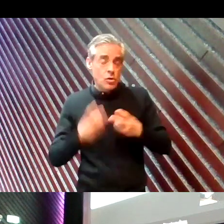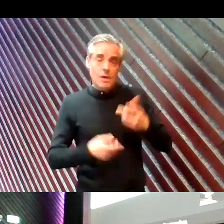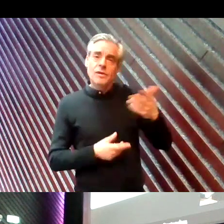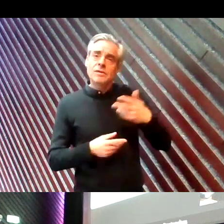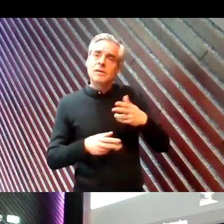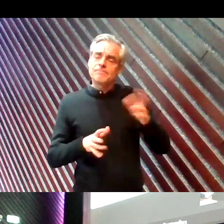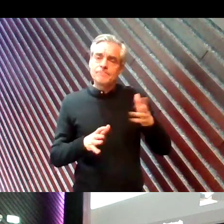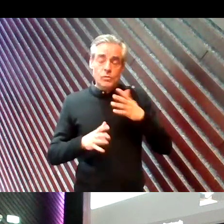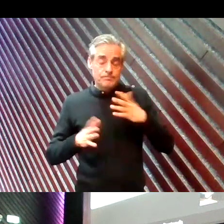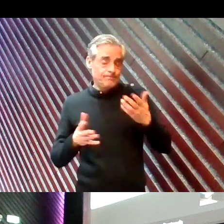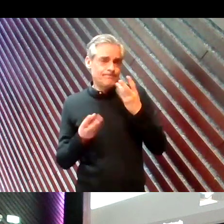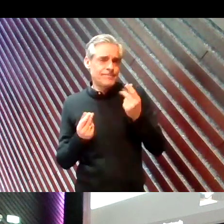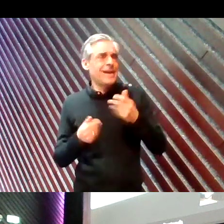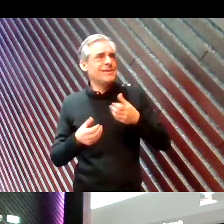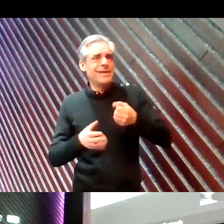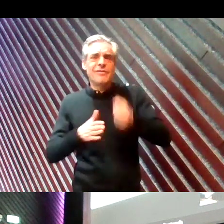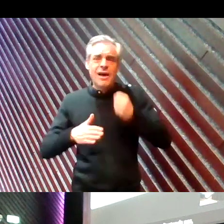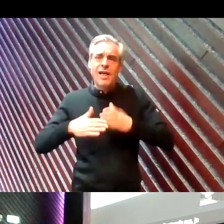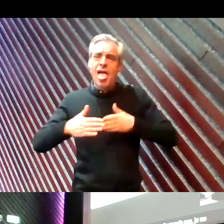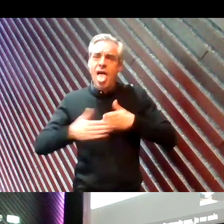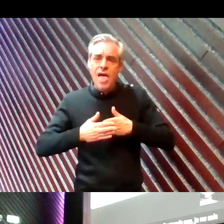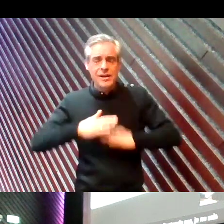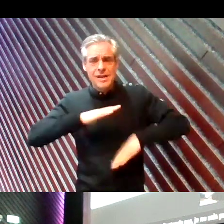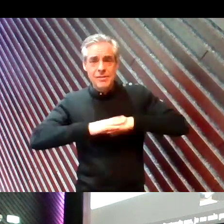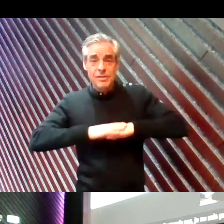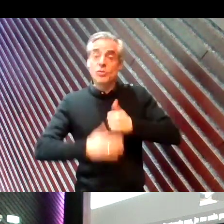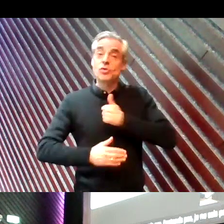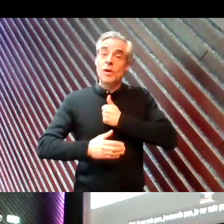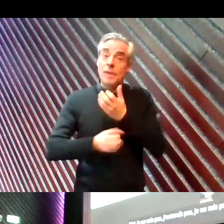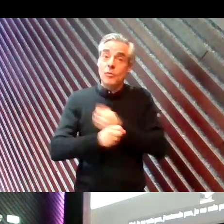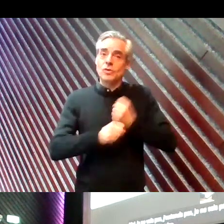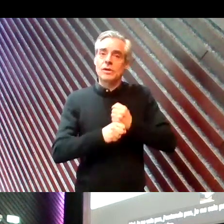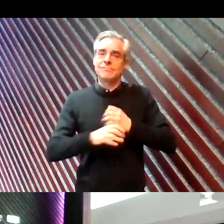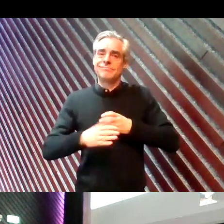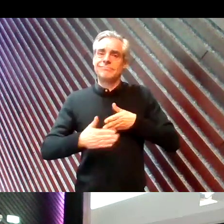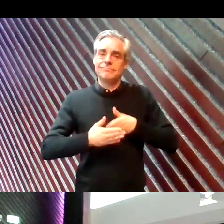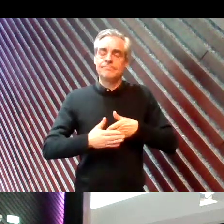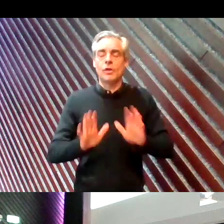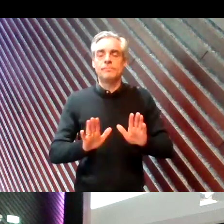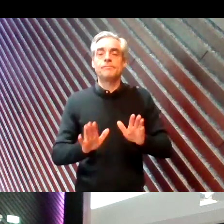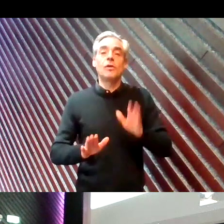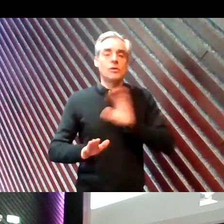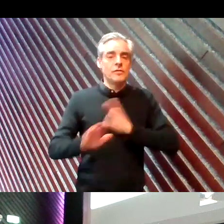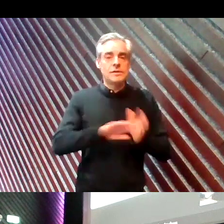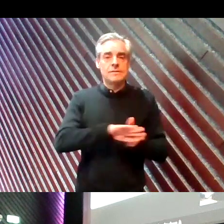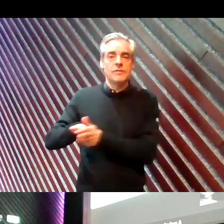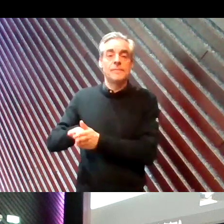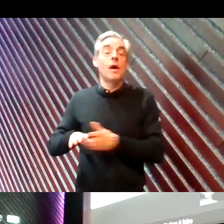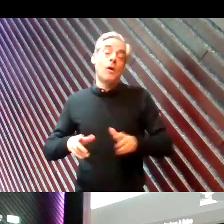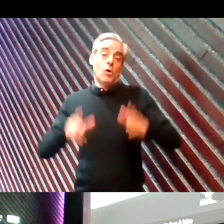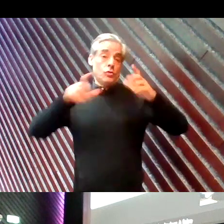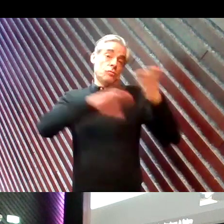moi aussi, participer à cet engagement. Donc, il y des freins et des leviers, en fait, à faire basculer, à faire brusculer. Il y une autre chose, c'est le